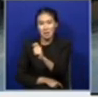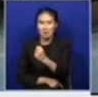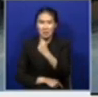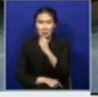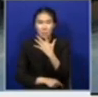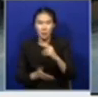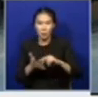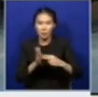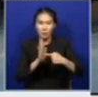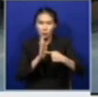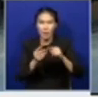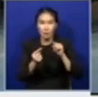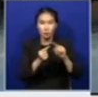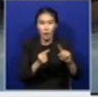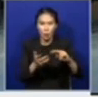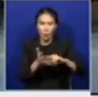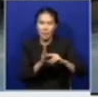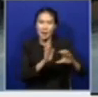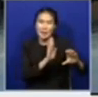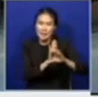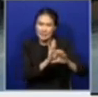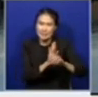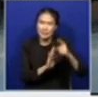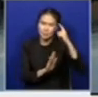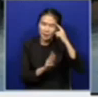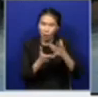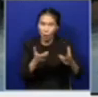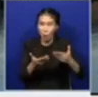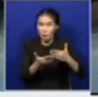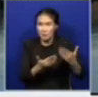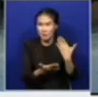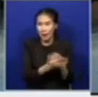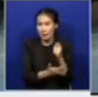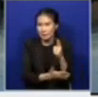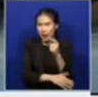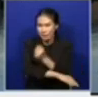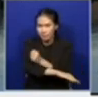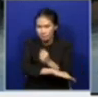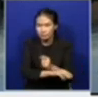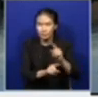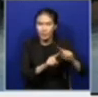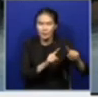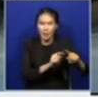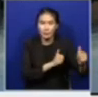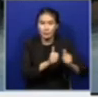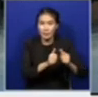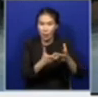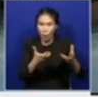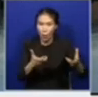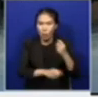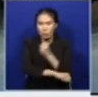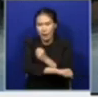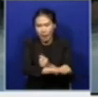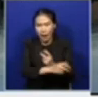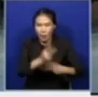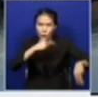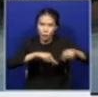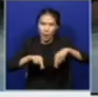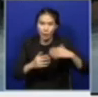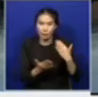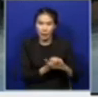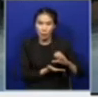านสินค้านอกจากนี้ค่ะความตกลง CPTPP ยังมีกฎเกณฑ์อื่นๆที่เข้มงวดกว่าทุก